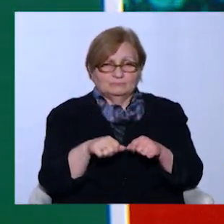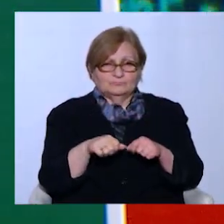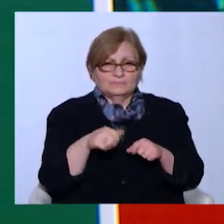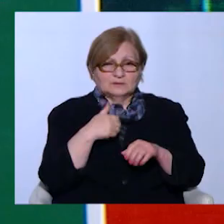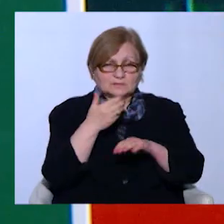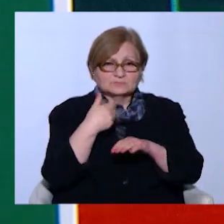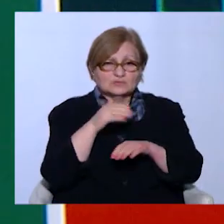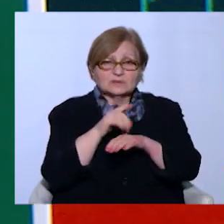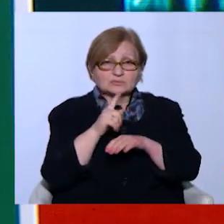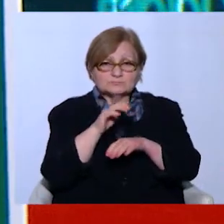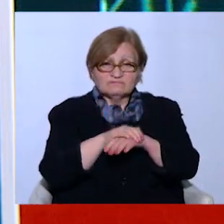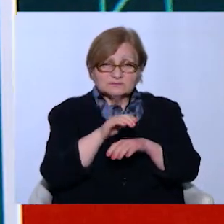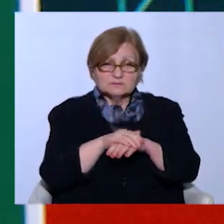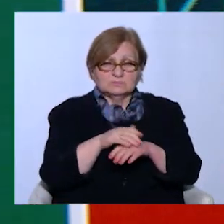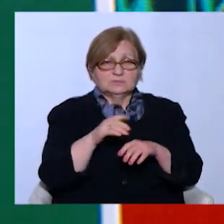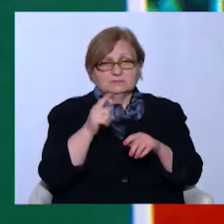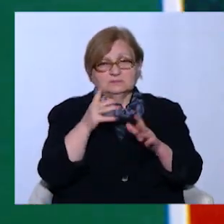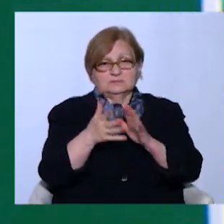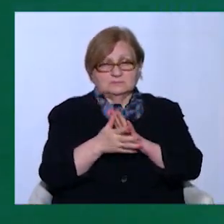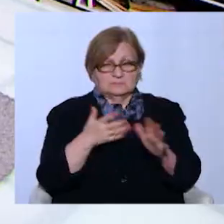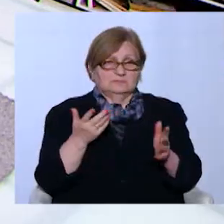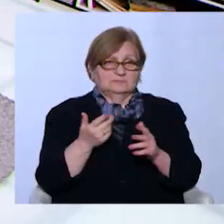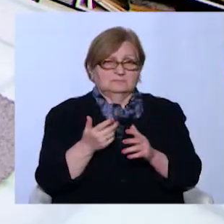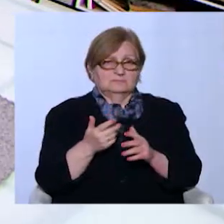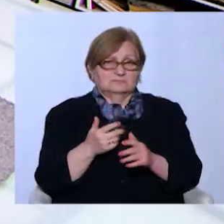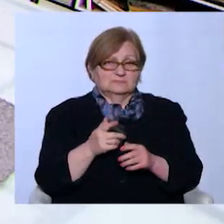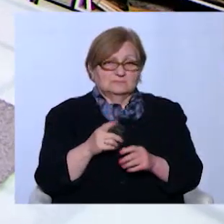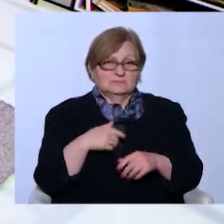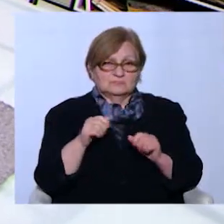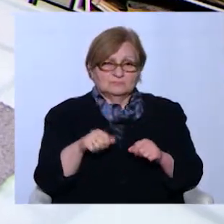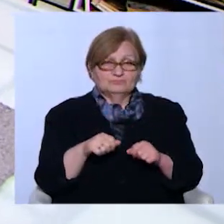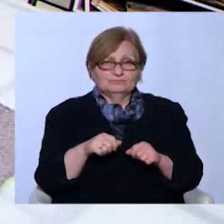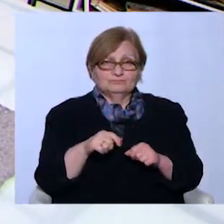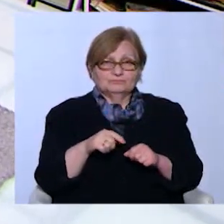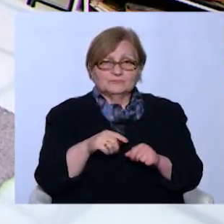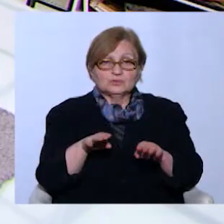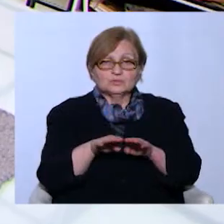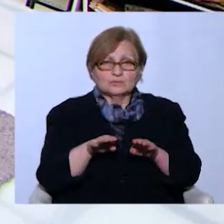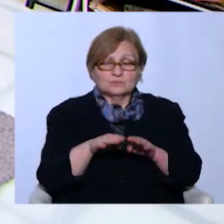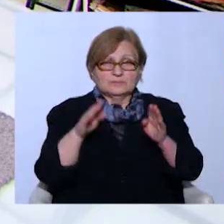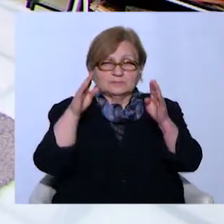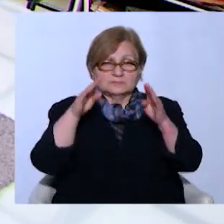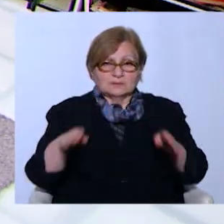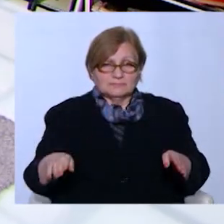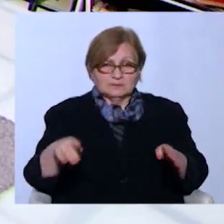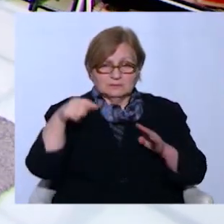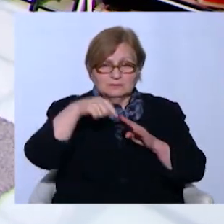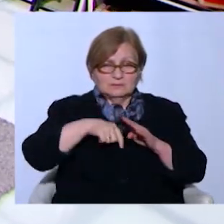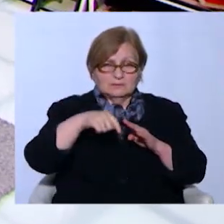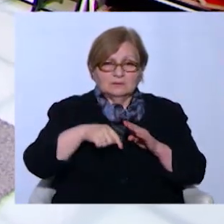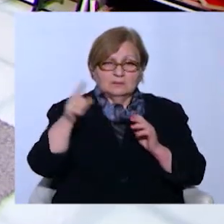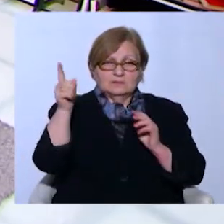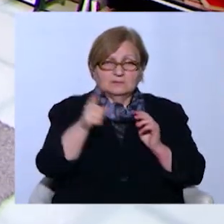დავასაბუთეთ, რომ ორი სამკუთხედი ტოლია და დიაგონალების ტოლია. ამის შემდეგ ჩვენ შეგვიძლია დავიმახსოვროთ, რომ ტოლფერდა ტრაპეციაში